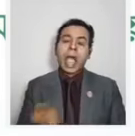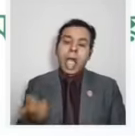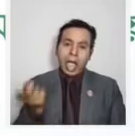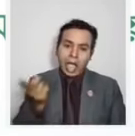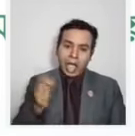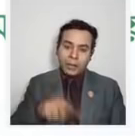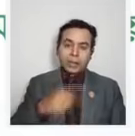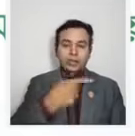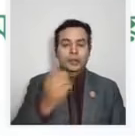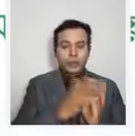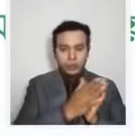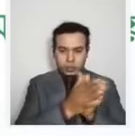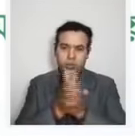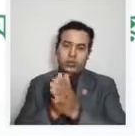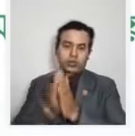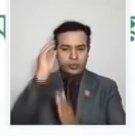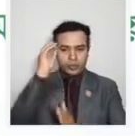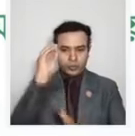এই ছিল আমাদের হাতে তথ্য।